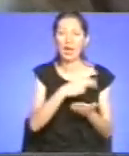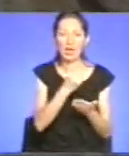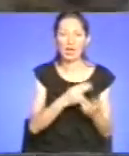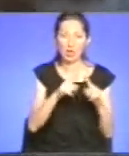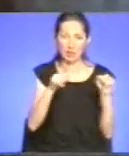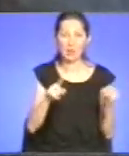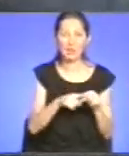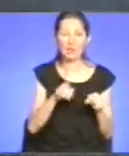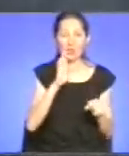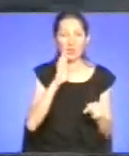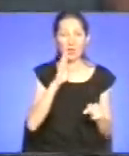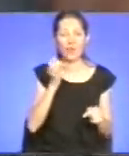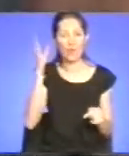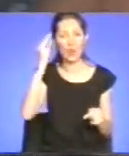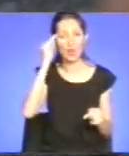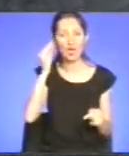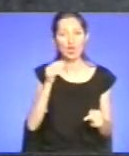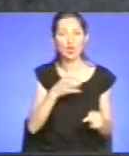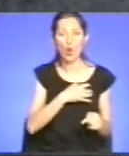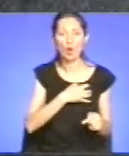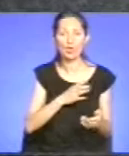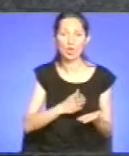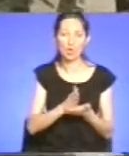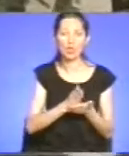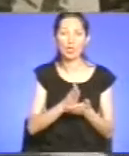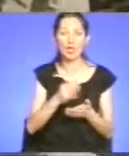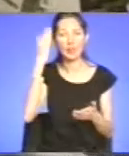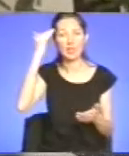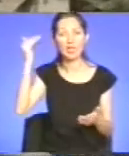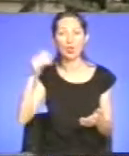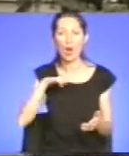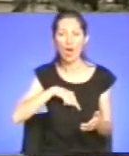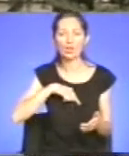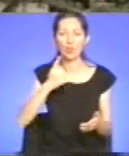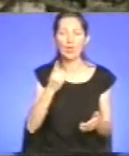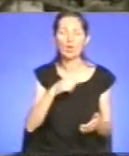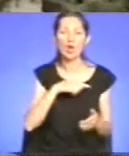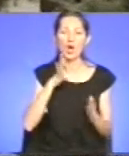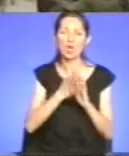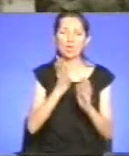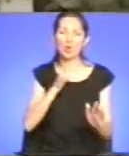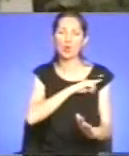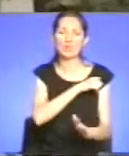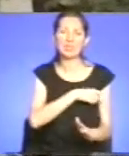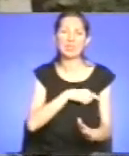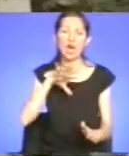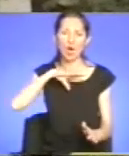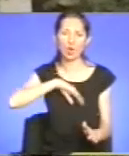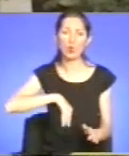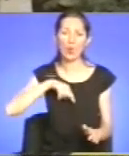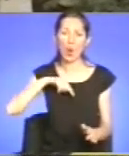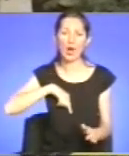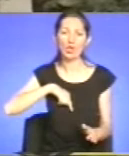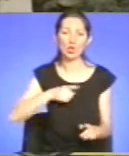Ольги Світлана Драган заслужила талантом і характером. В першу чергу, все ж таки, сила духу і характеру цієї людини.